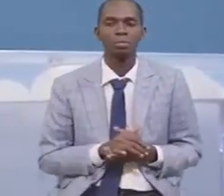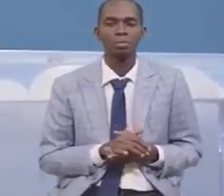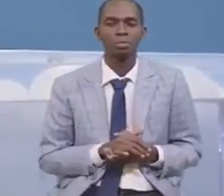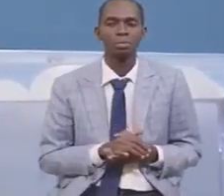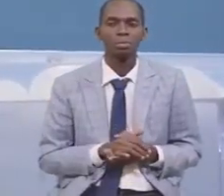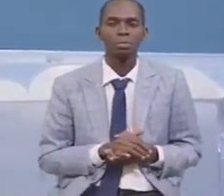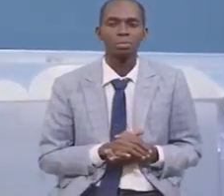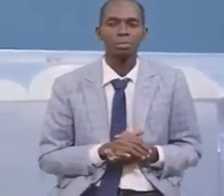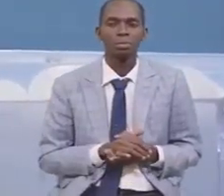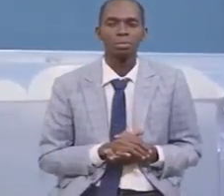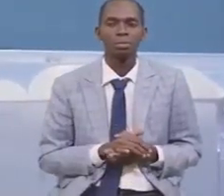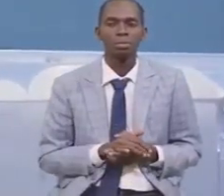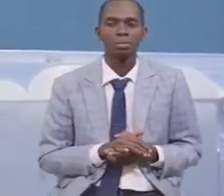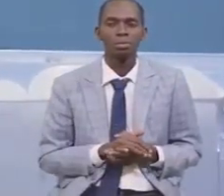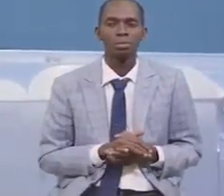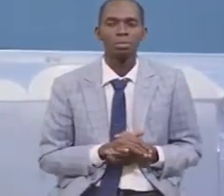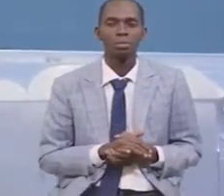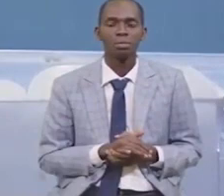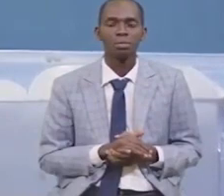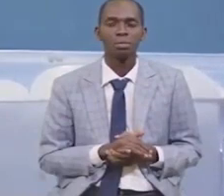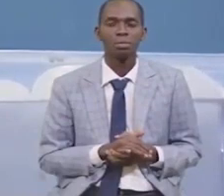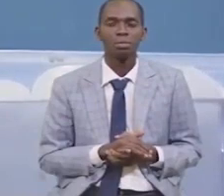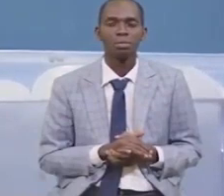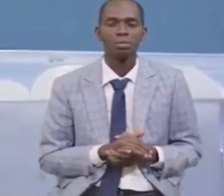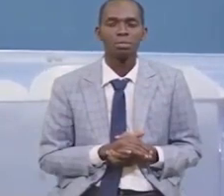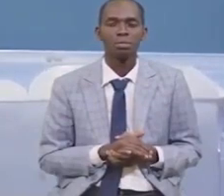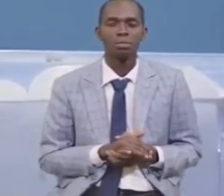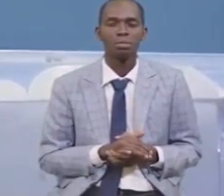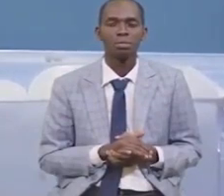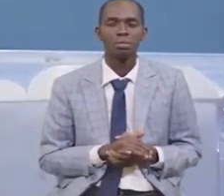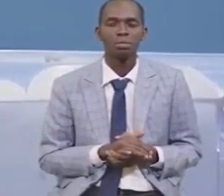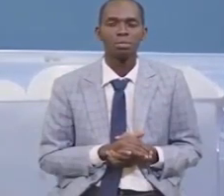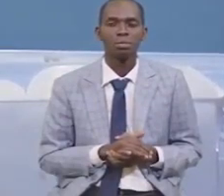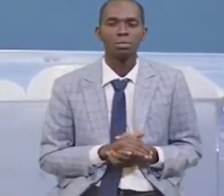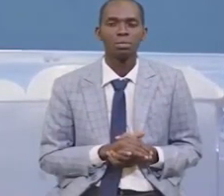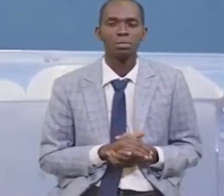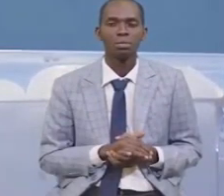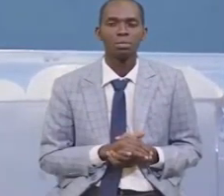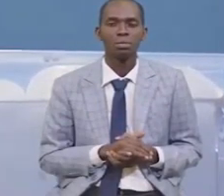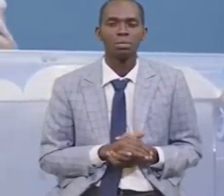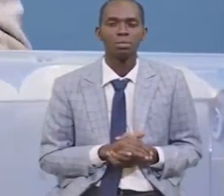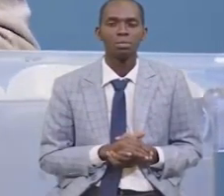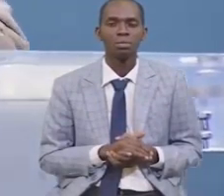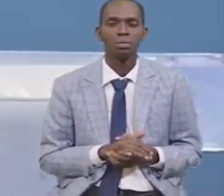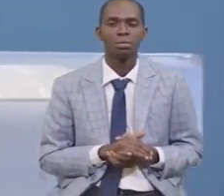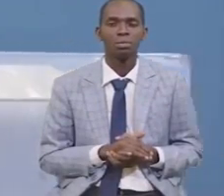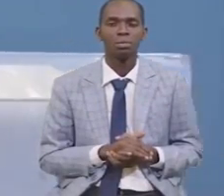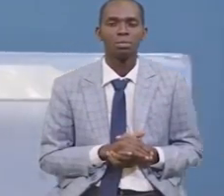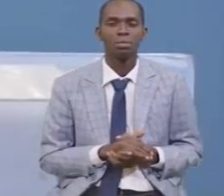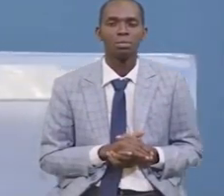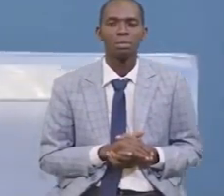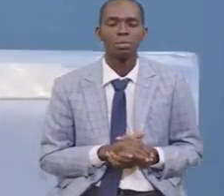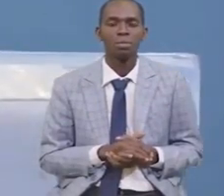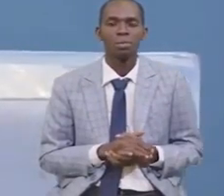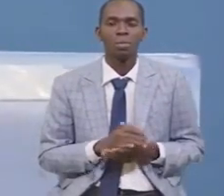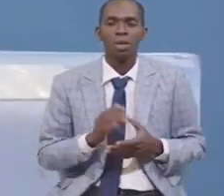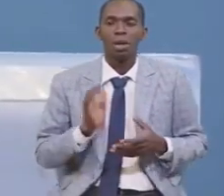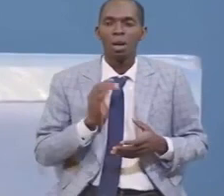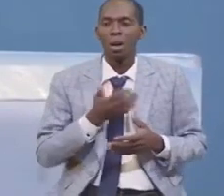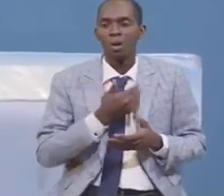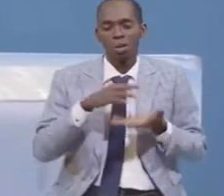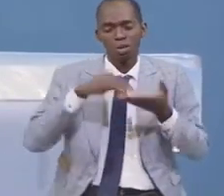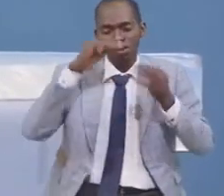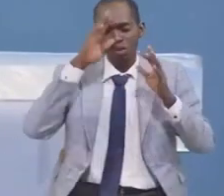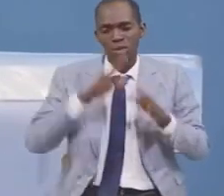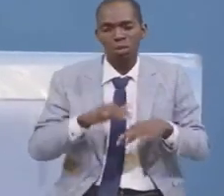మాట్లాడే మాటలే అవి మిమ్మల్ని పెంపొందింప చేస్తాయి లేక అదే మాటలు మీరు మాట్లాడే తీరును బట్టి నాశనాన్ని కల్పిస్తాయి. Our students at school